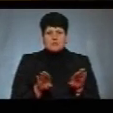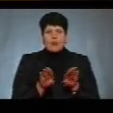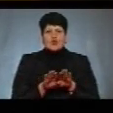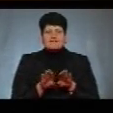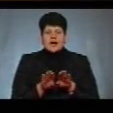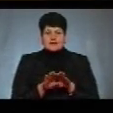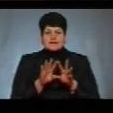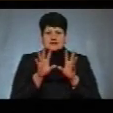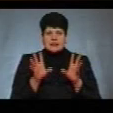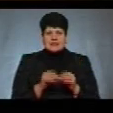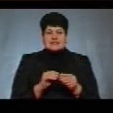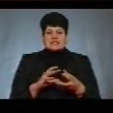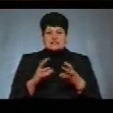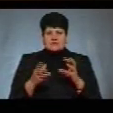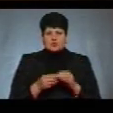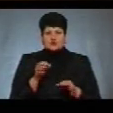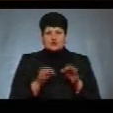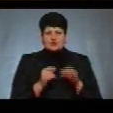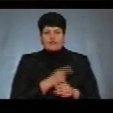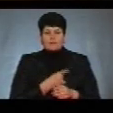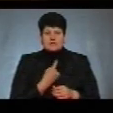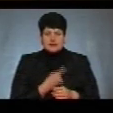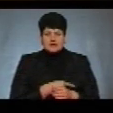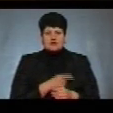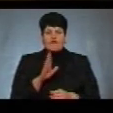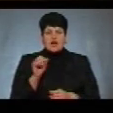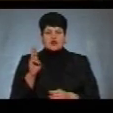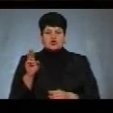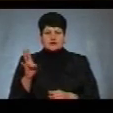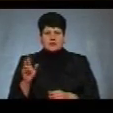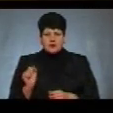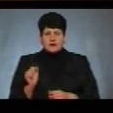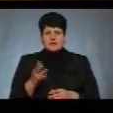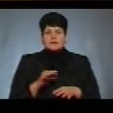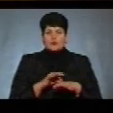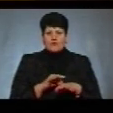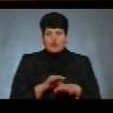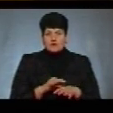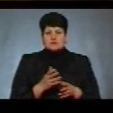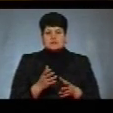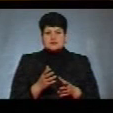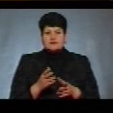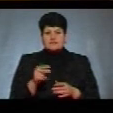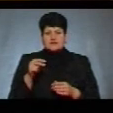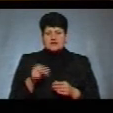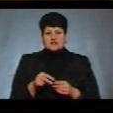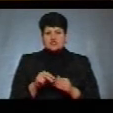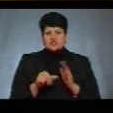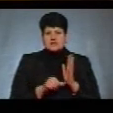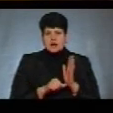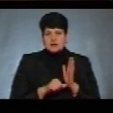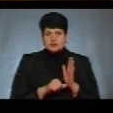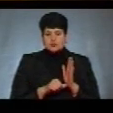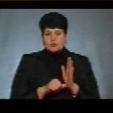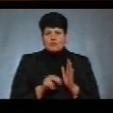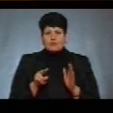порівнянням з висновком судомедичної експертизи трупа Ващенка, які проводяться з 28.05 по